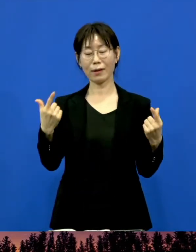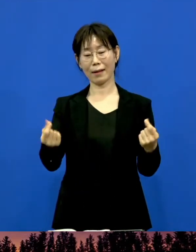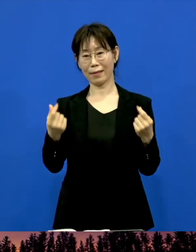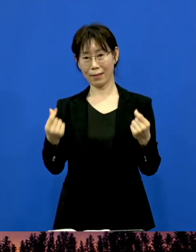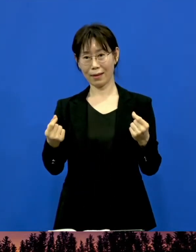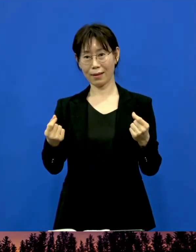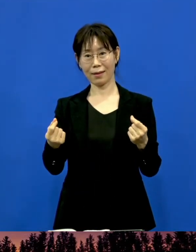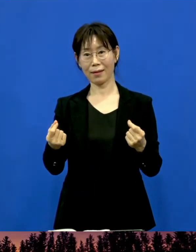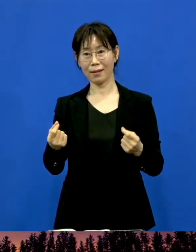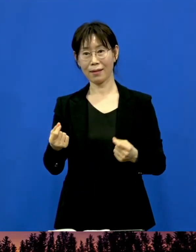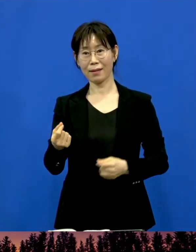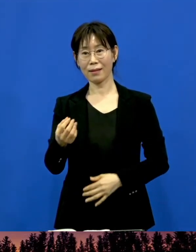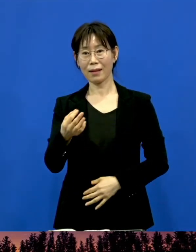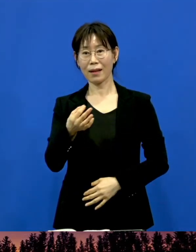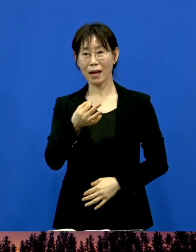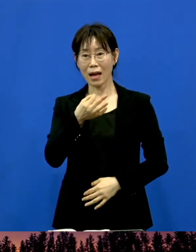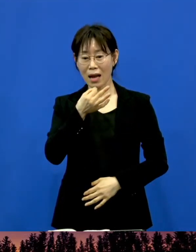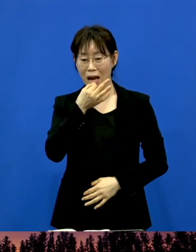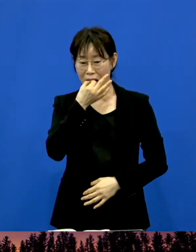것이죠.